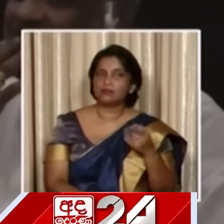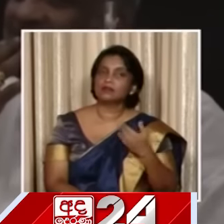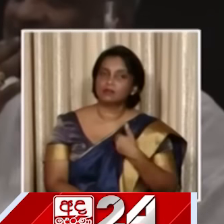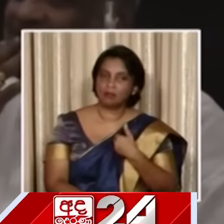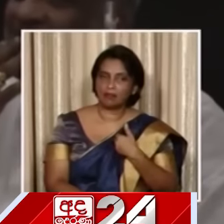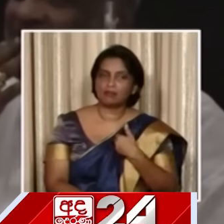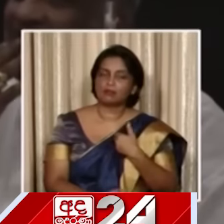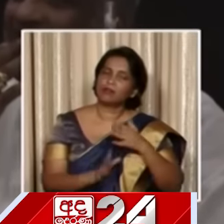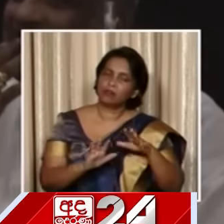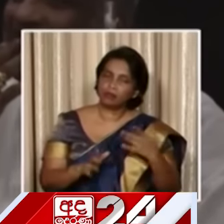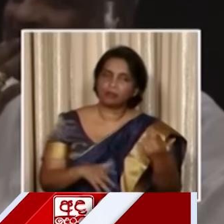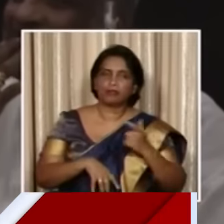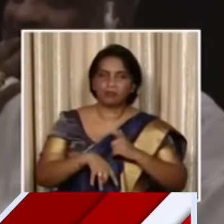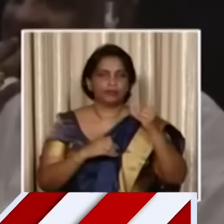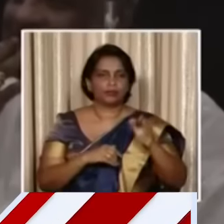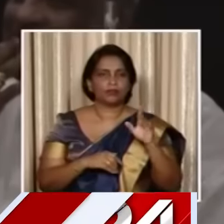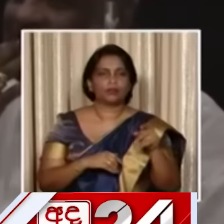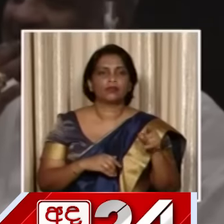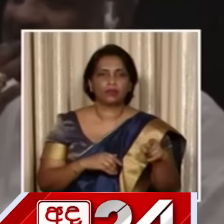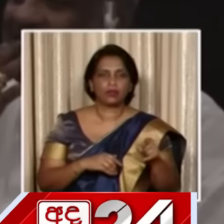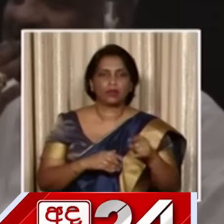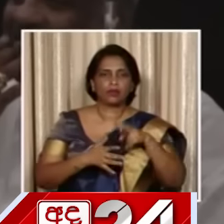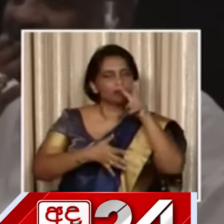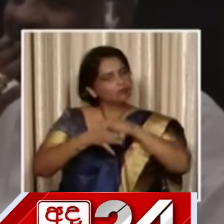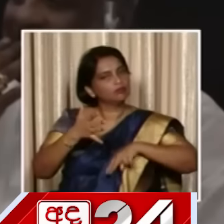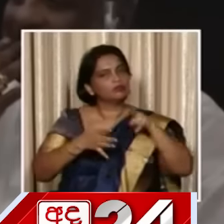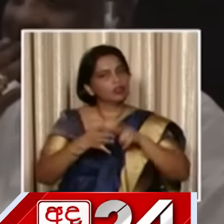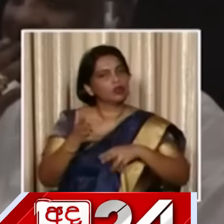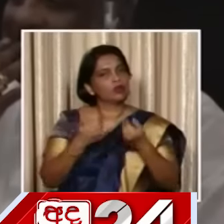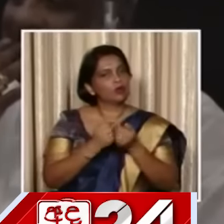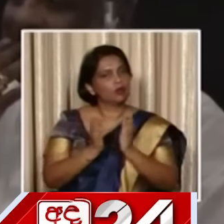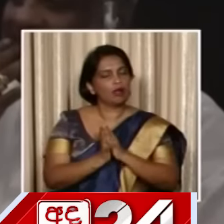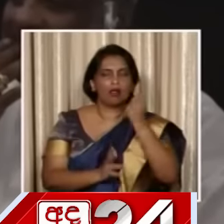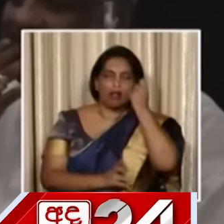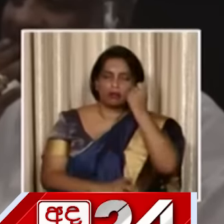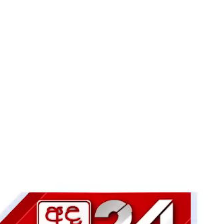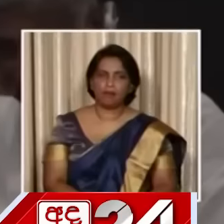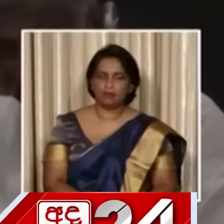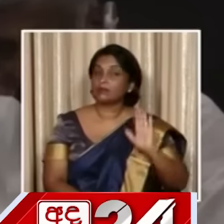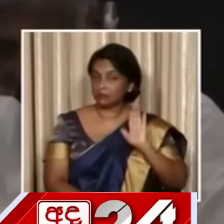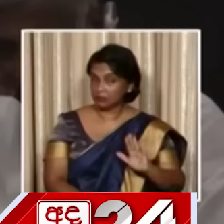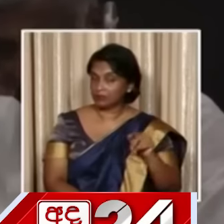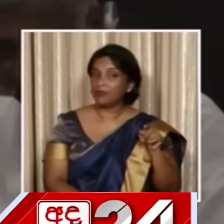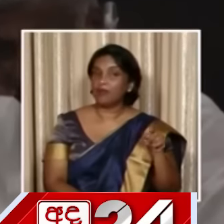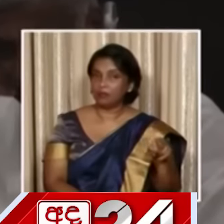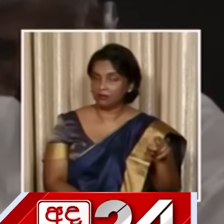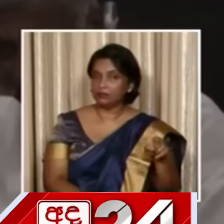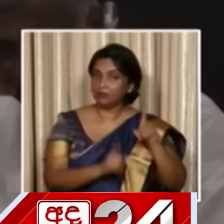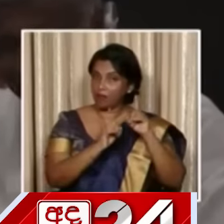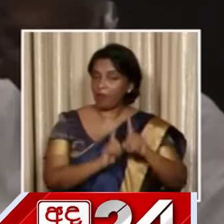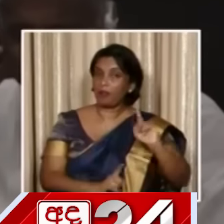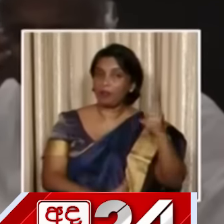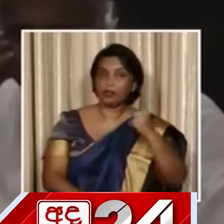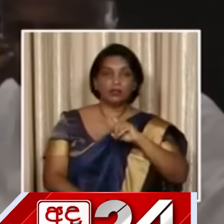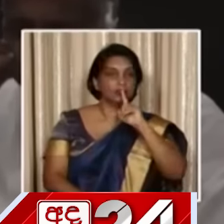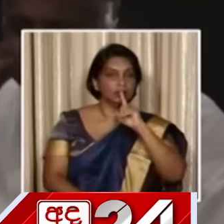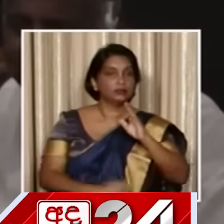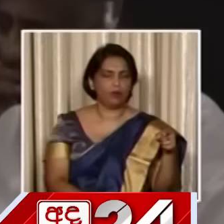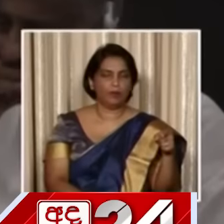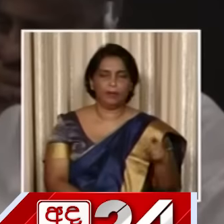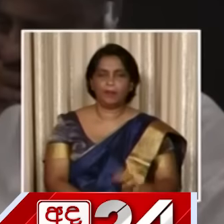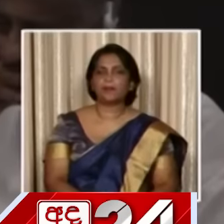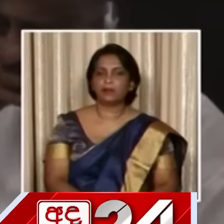තියෙන්නේ. ඕනම කෙනෙකුට යම් කාලයක් අවශ්‍ය වෙනවා මේක පරිශීලනය කරලා තමන්ගේ මතය කියන්නේ. ඒක කිසි වරදක් නැහැ. හැබැයි දැන් ඒ නියෝගය දුන්නහම පස්සේ ඒක ක්‍රියාත්මක